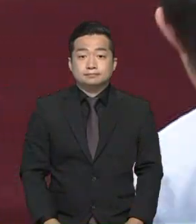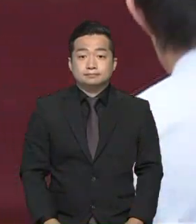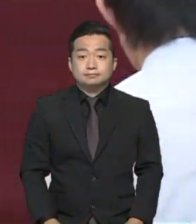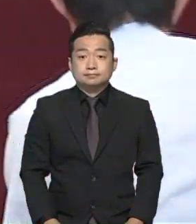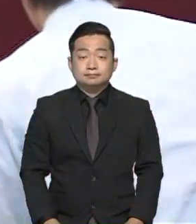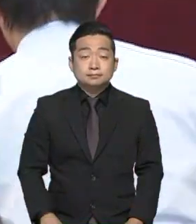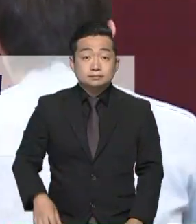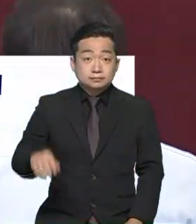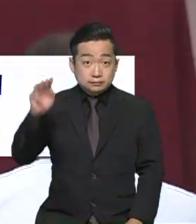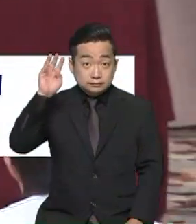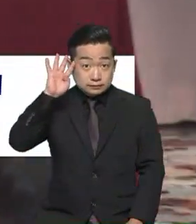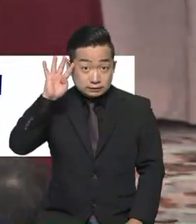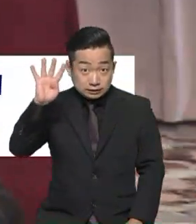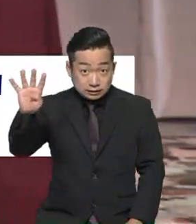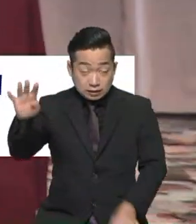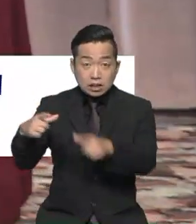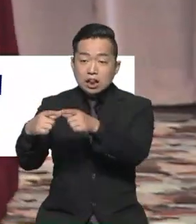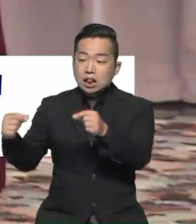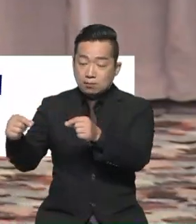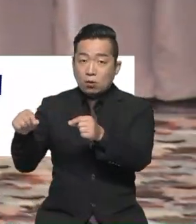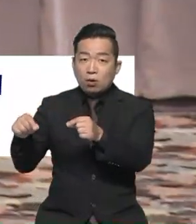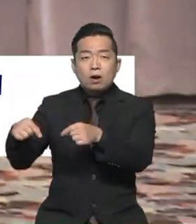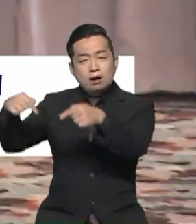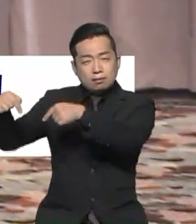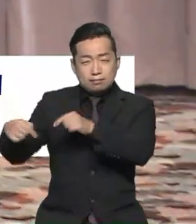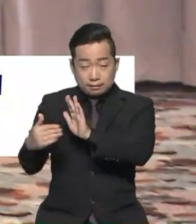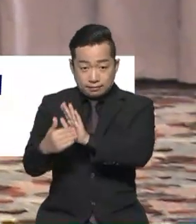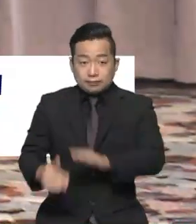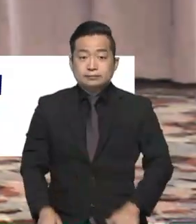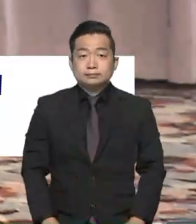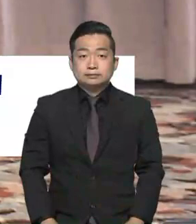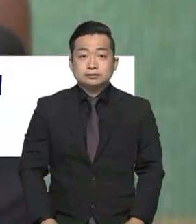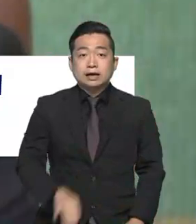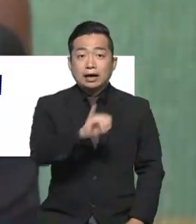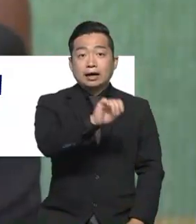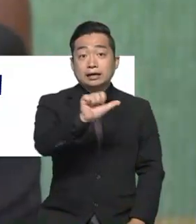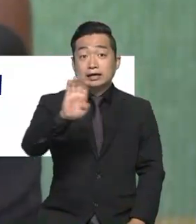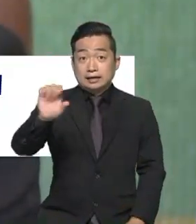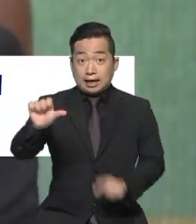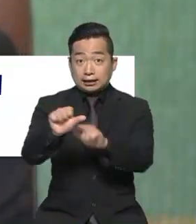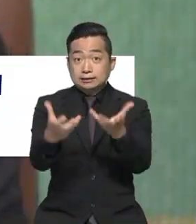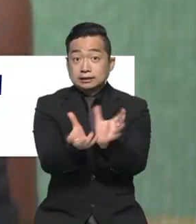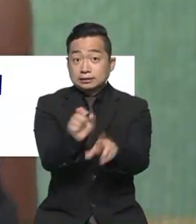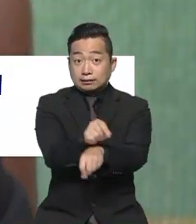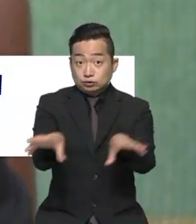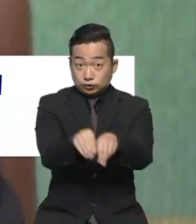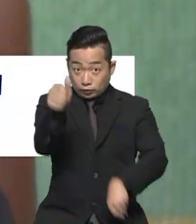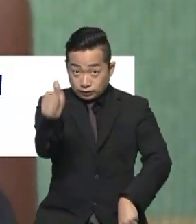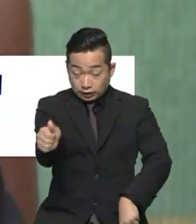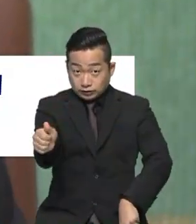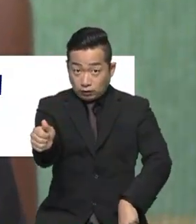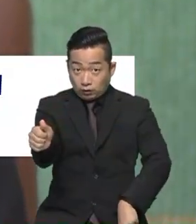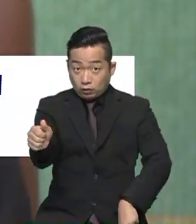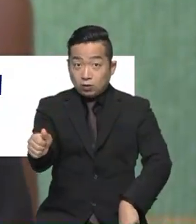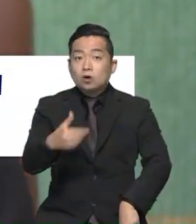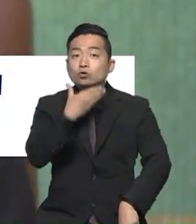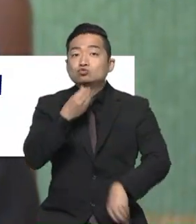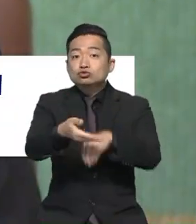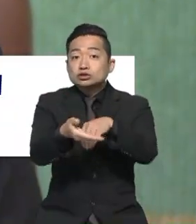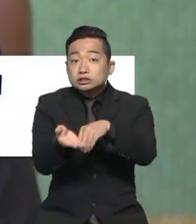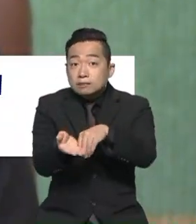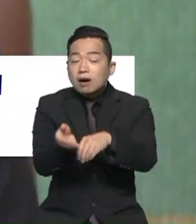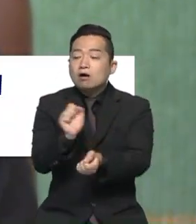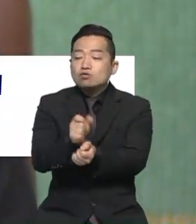나흘 동안의 일본 방문을 마무리한 그로시 IAEA 사무총장은 후쿠시마 원전 오염수 방류 계획엔 문제가